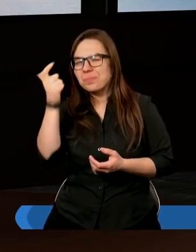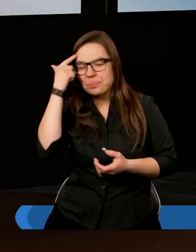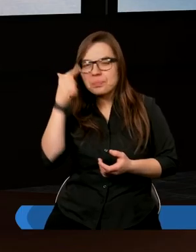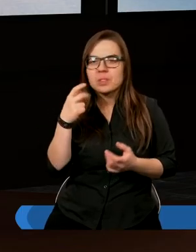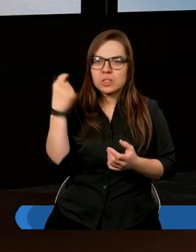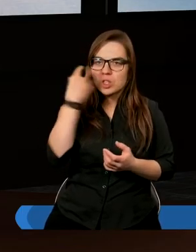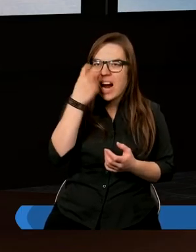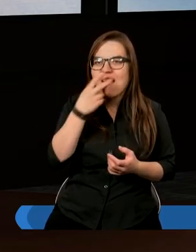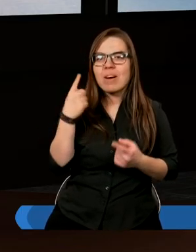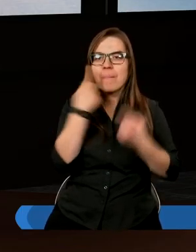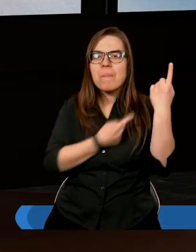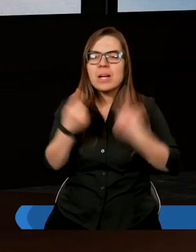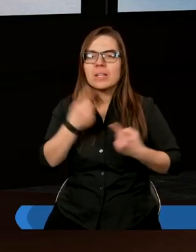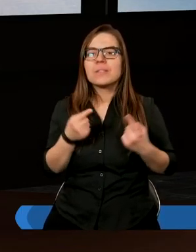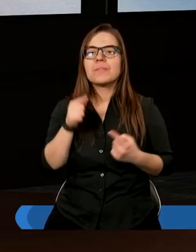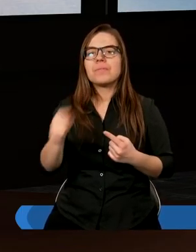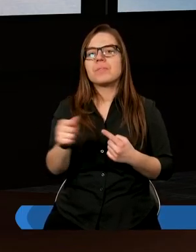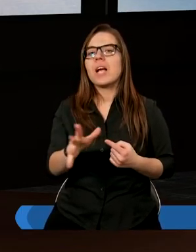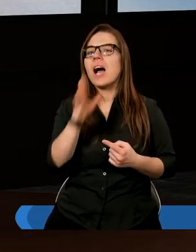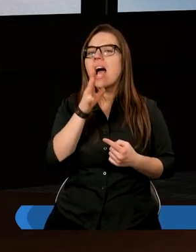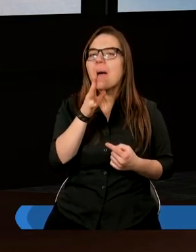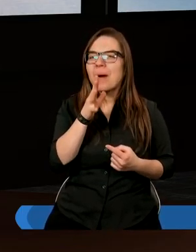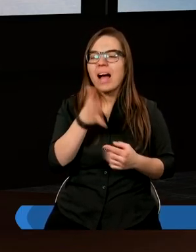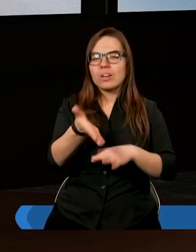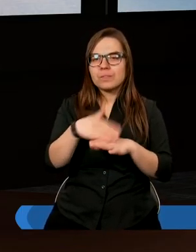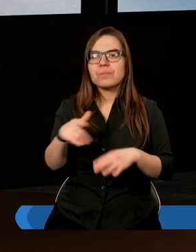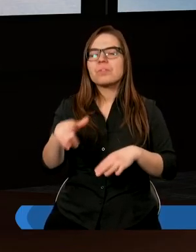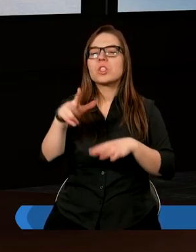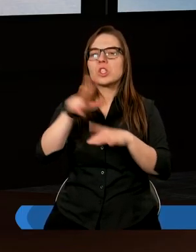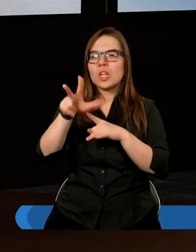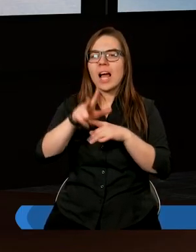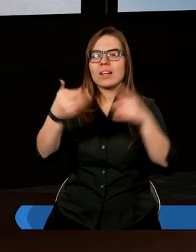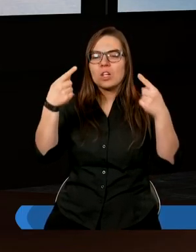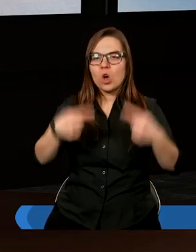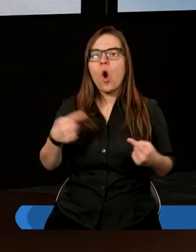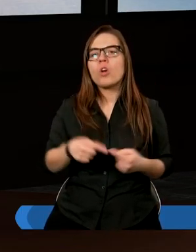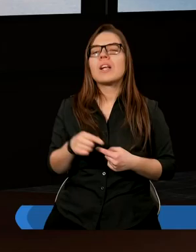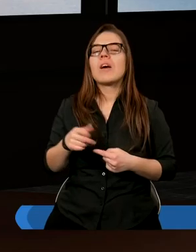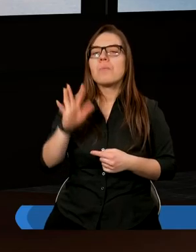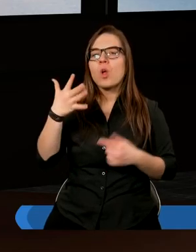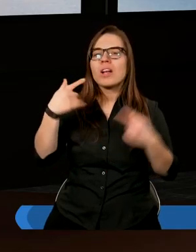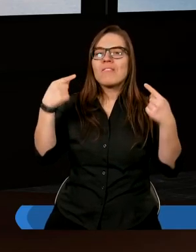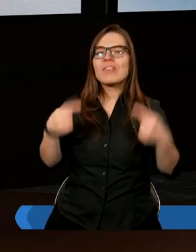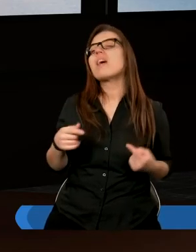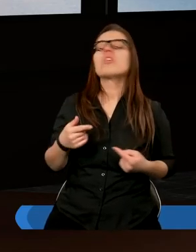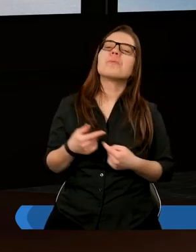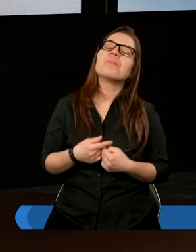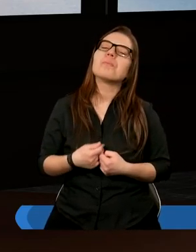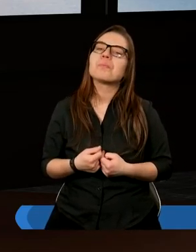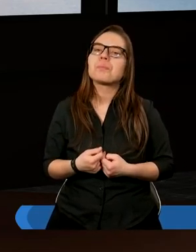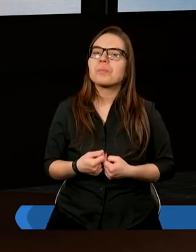dobra myśl w Hebrajczyku, w 13 rozdziale 5 wierszu, że